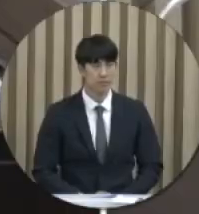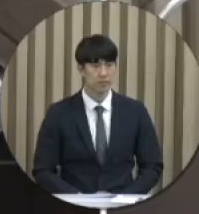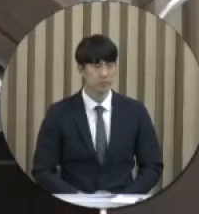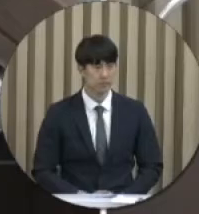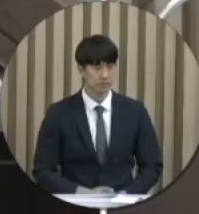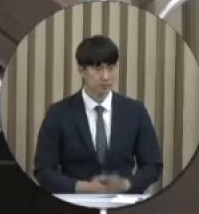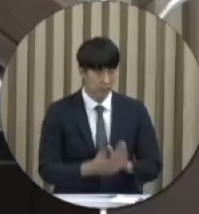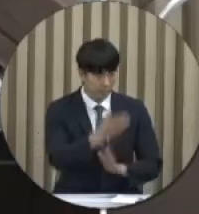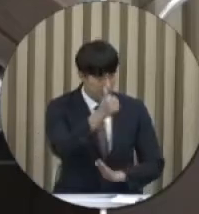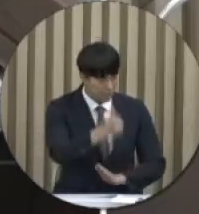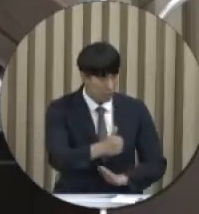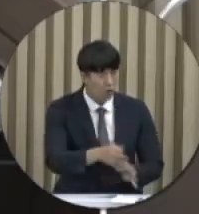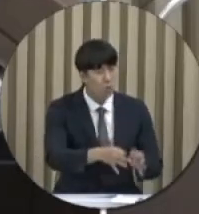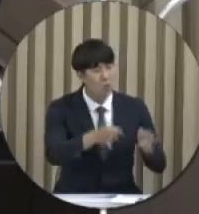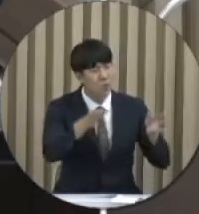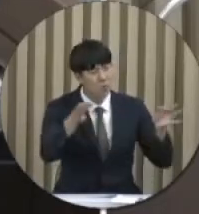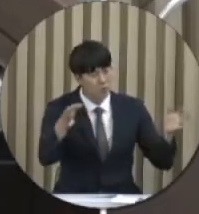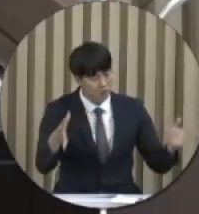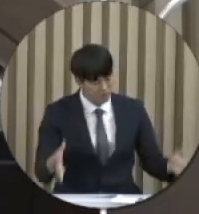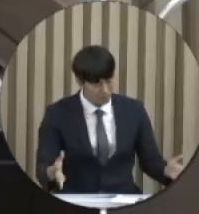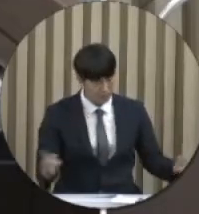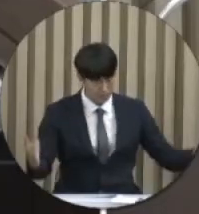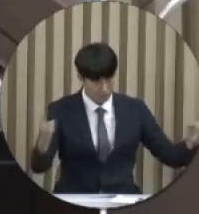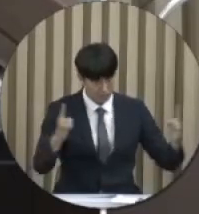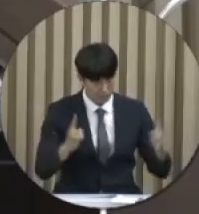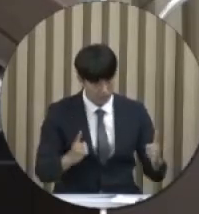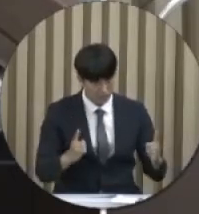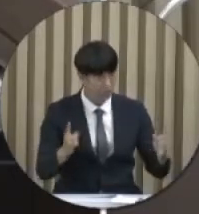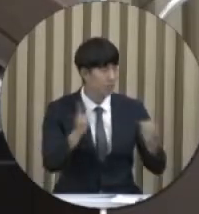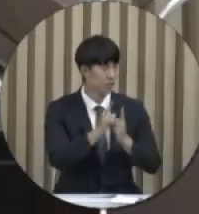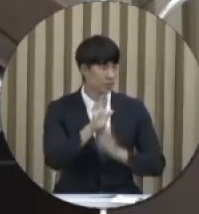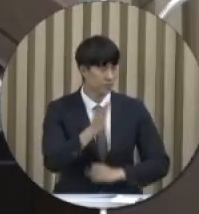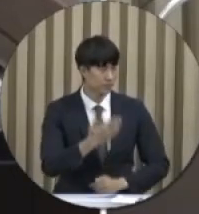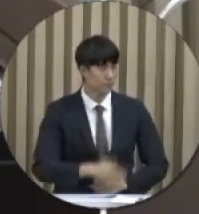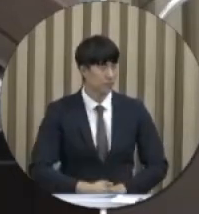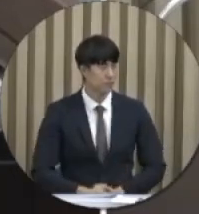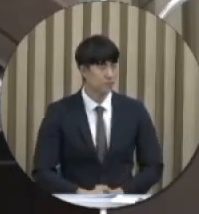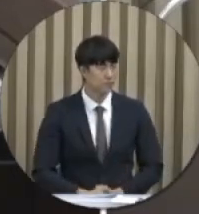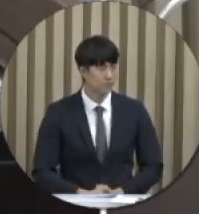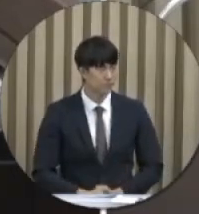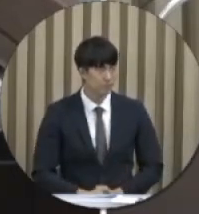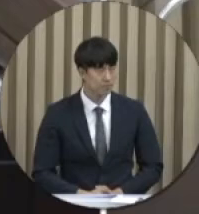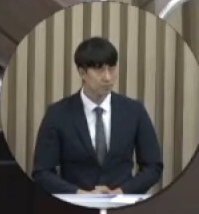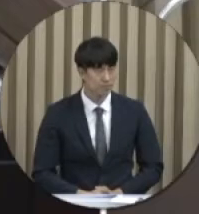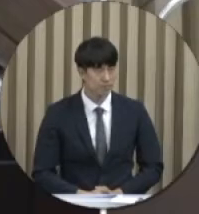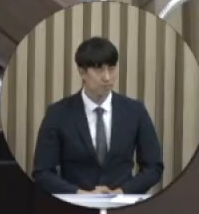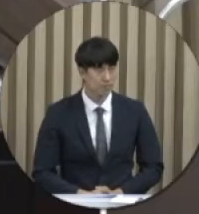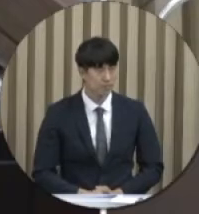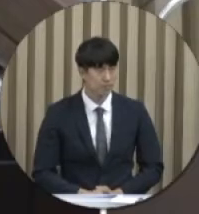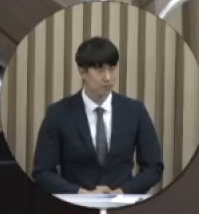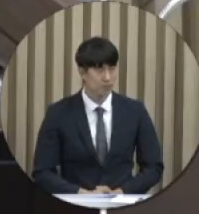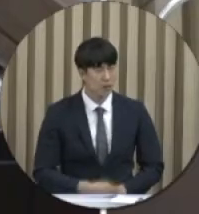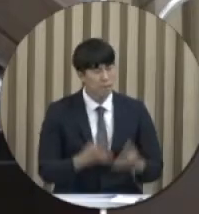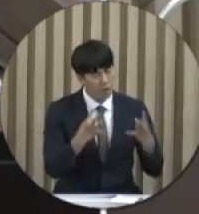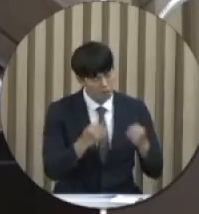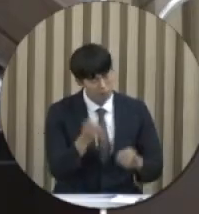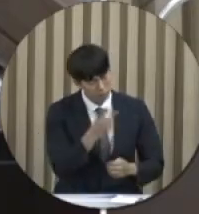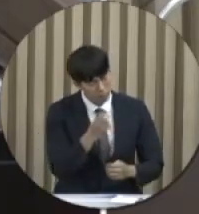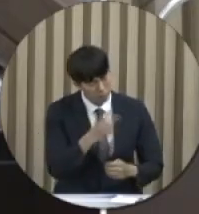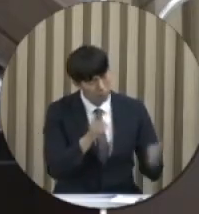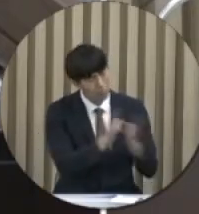네, 시장님 오래간만에 또 이 자리에 뵙게 되는 것 같습니다. 예, 좀 자주 뵀으면